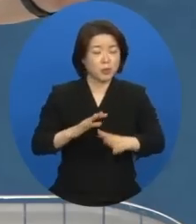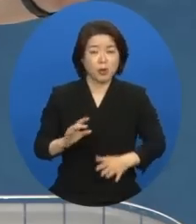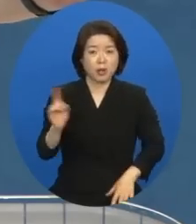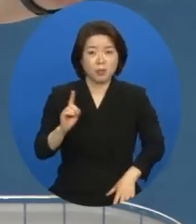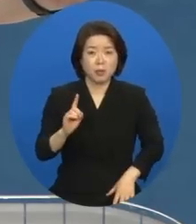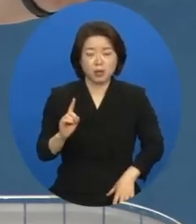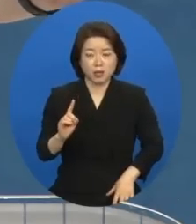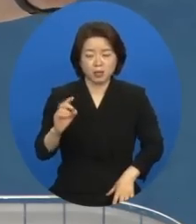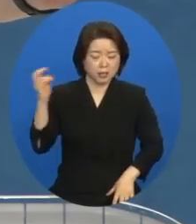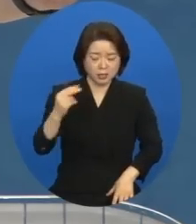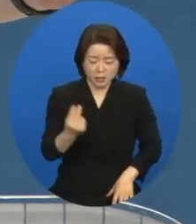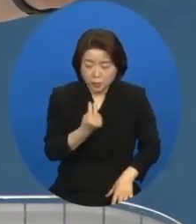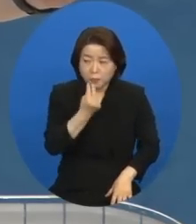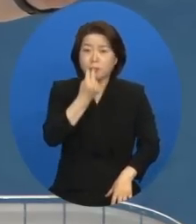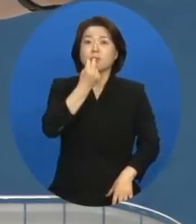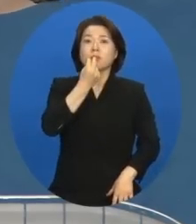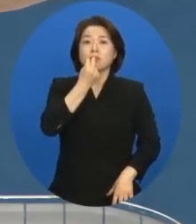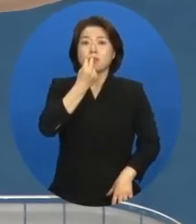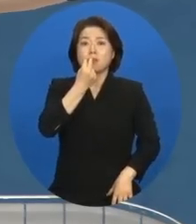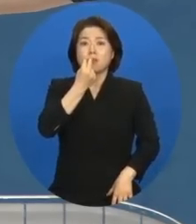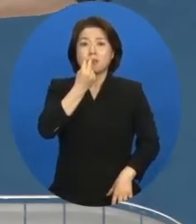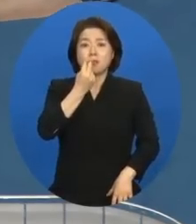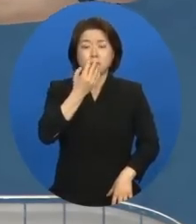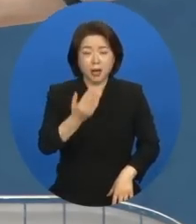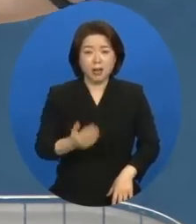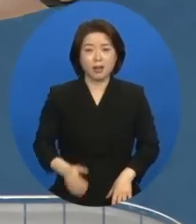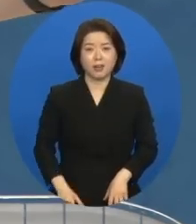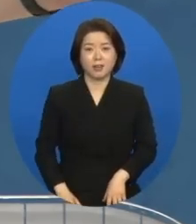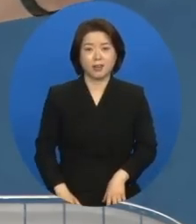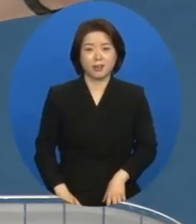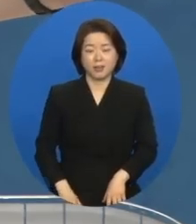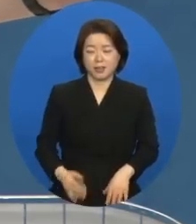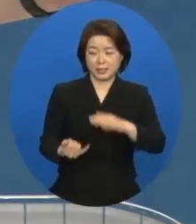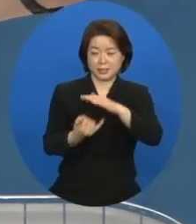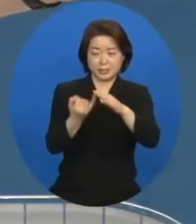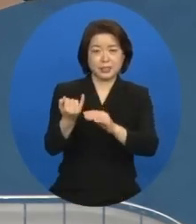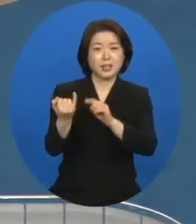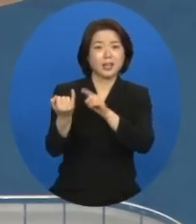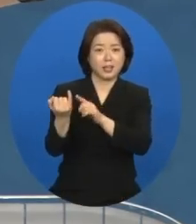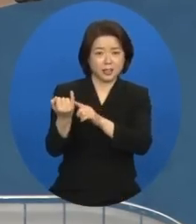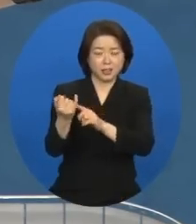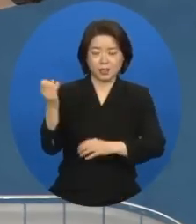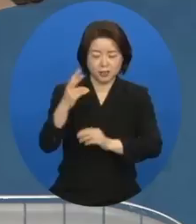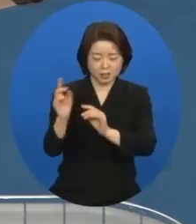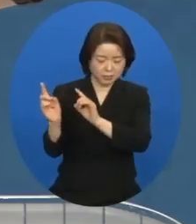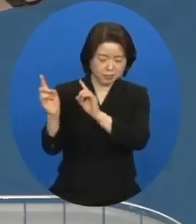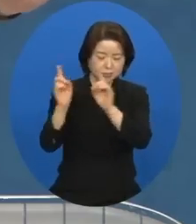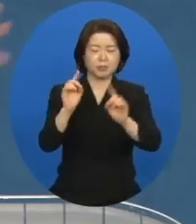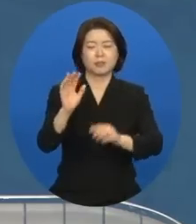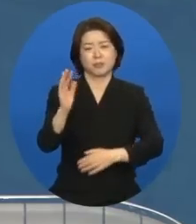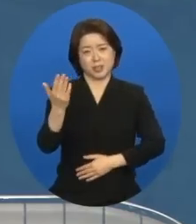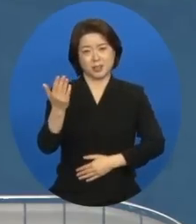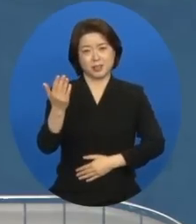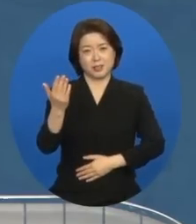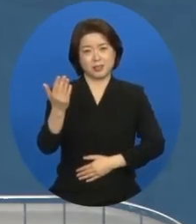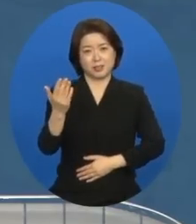다시 숨이 돌아와요. 그렇게 사랑하는 아내가 다시 살아납니다.